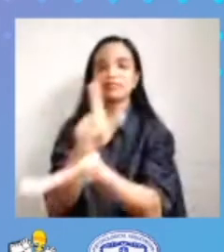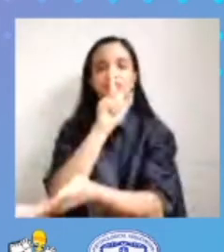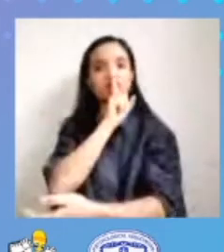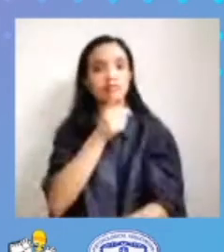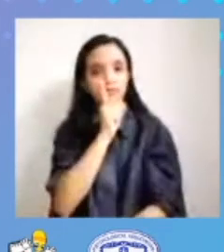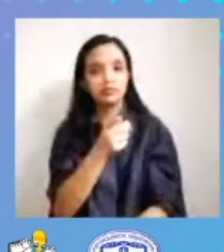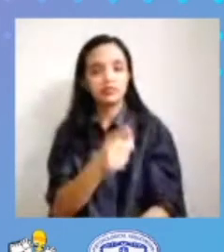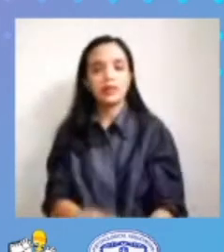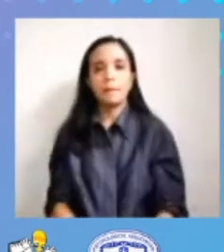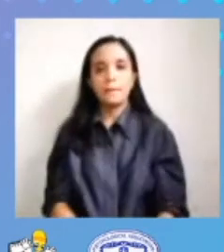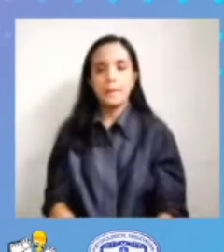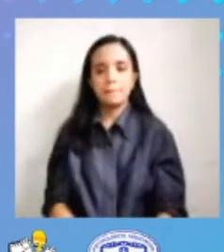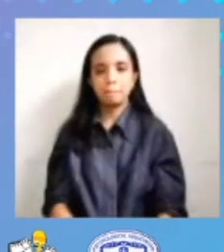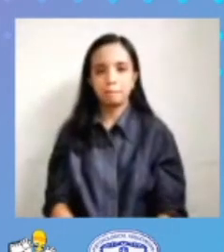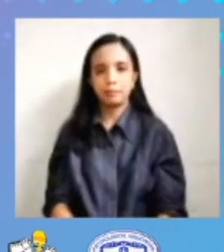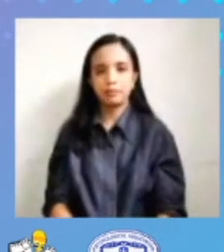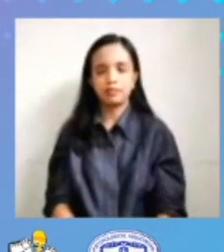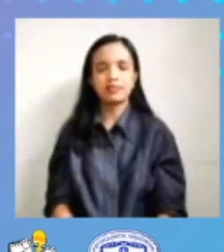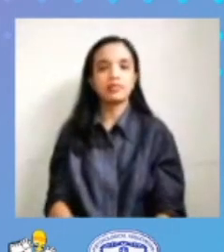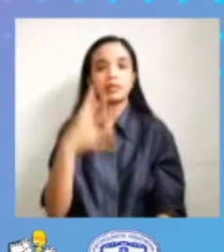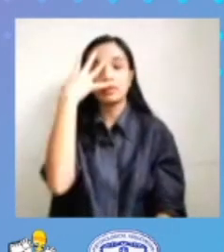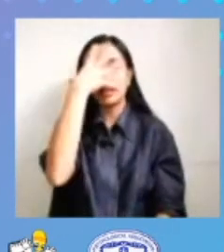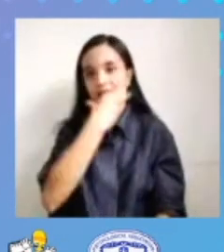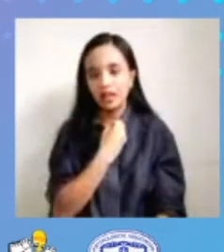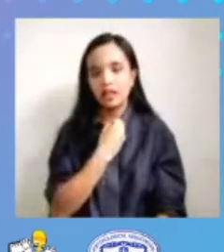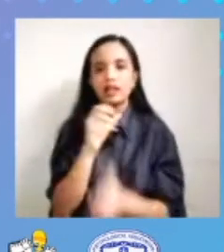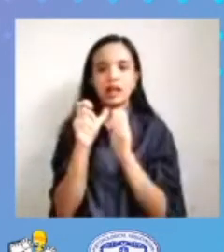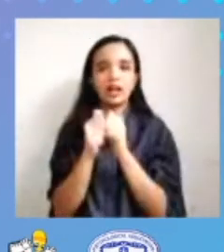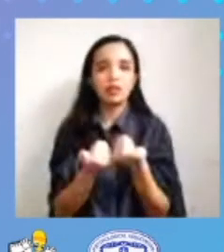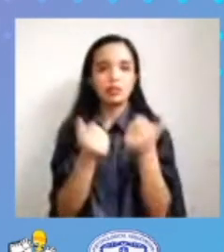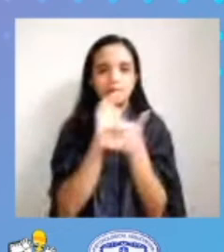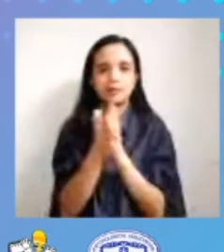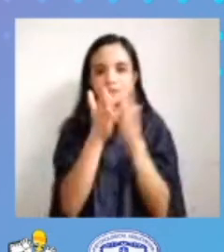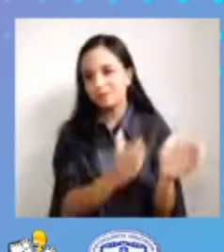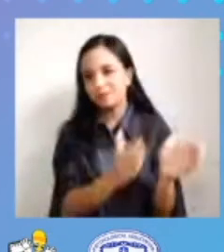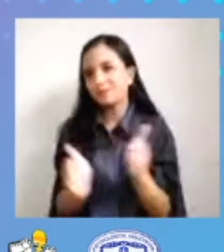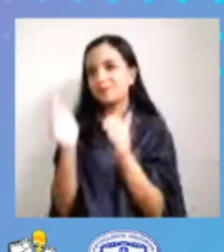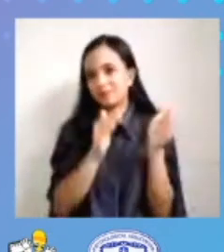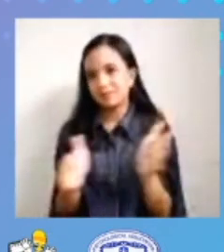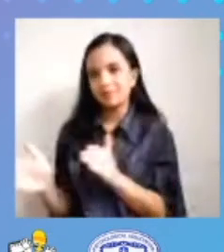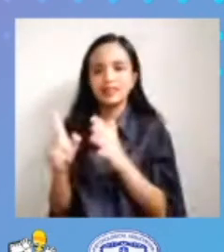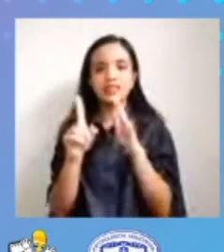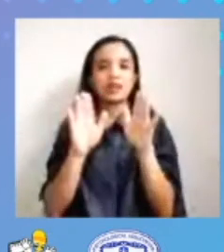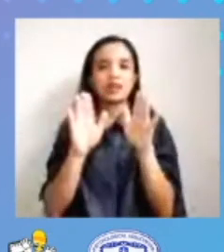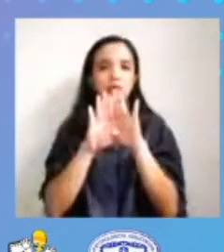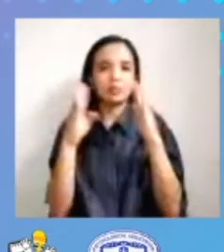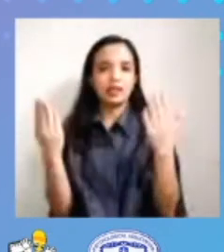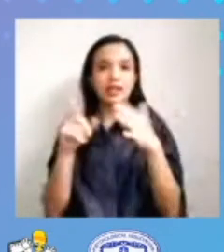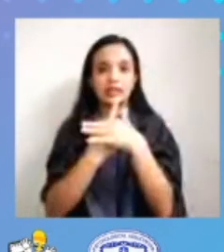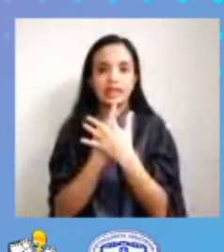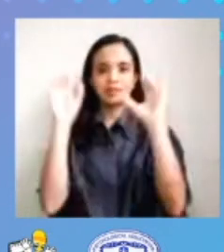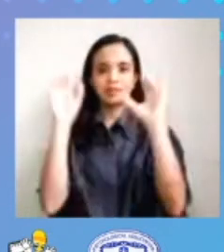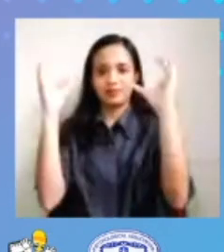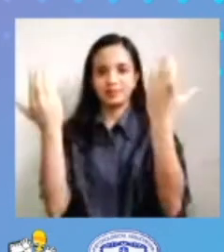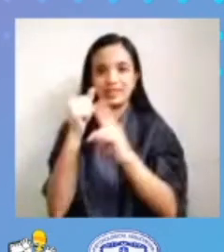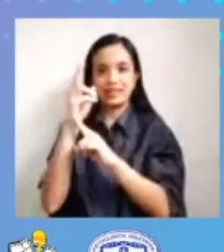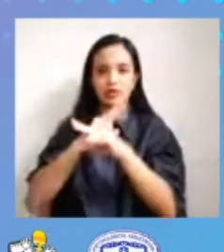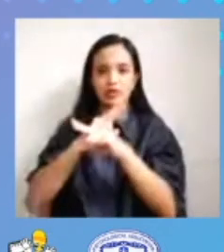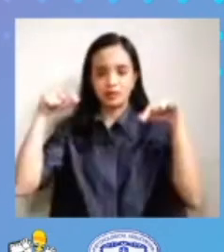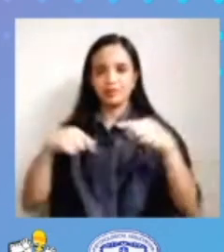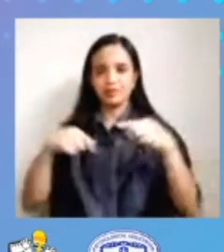yung gratitude. Yan. Always be very thankful. Very agree. Yeah.